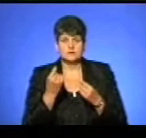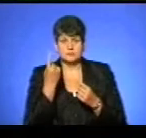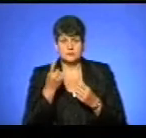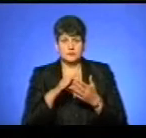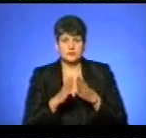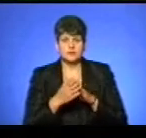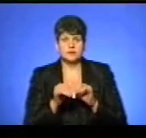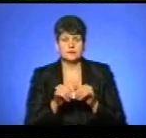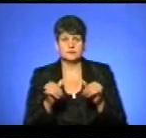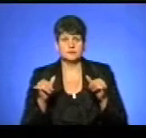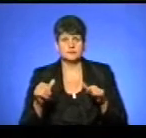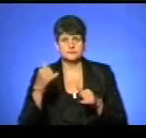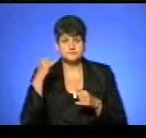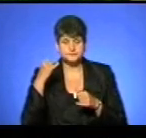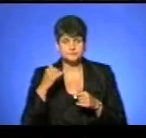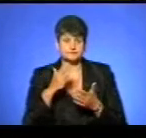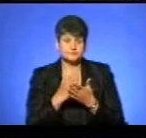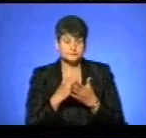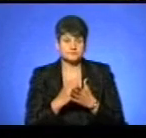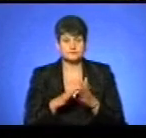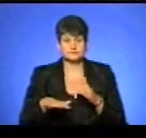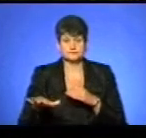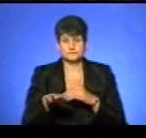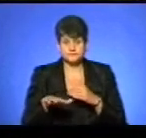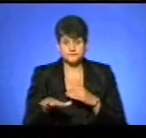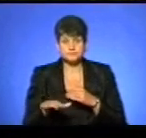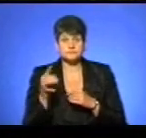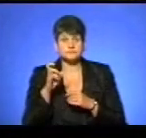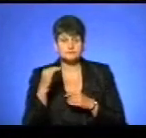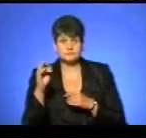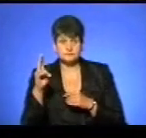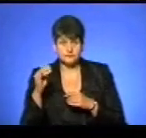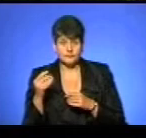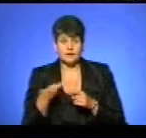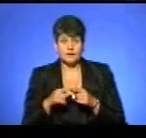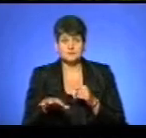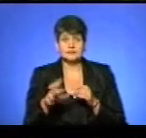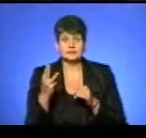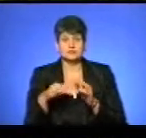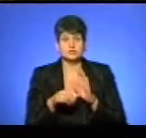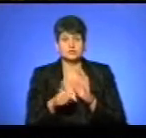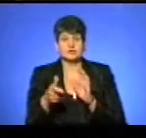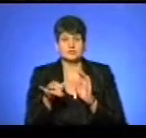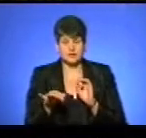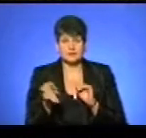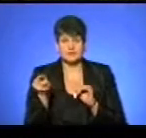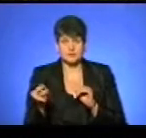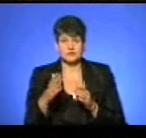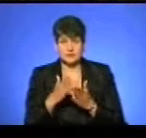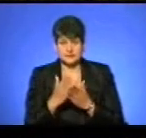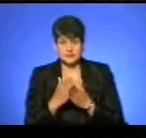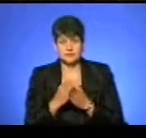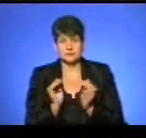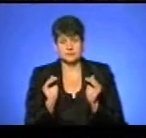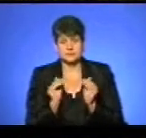розвитку тваринництва – наявність пасовищ. У Байківцях вони займають площу у 36 гектарів. Там, де вони є, невеликі